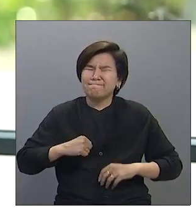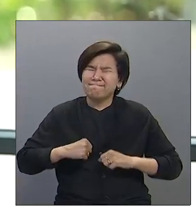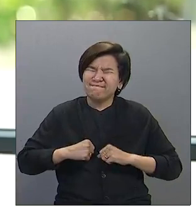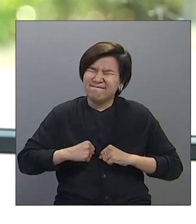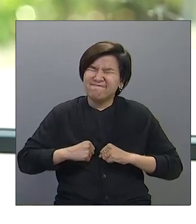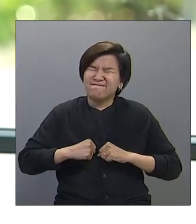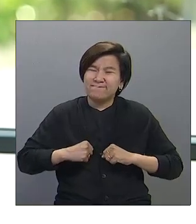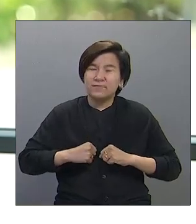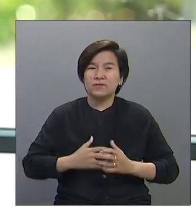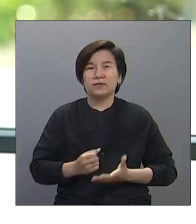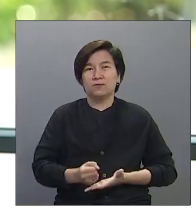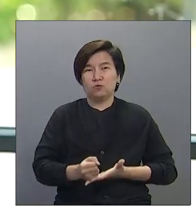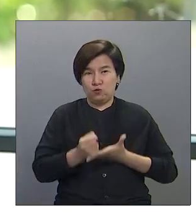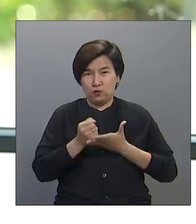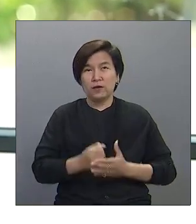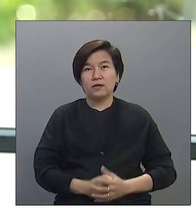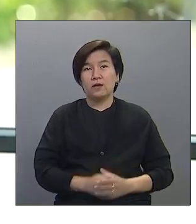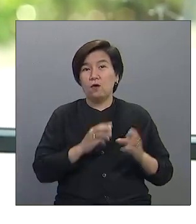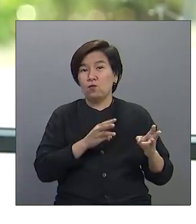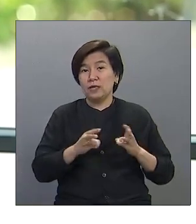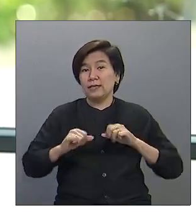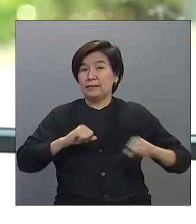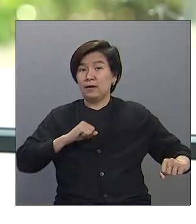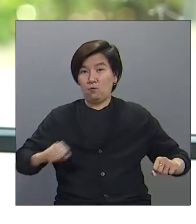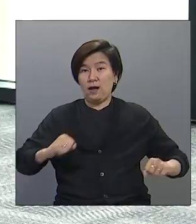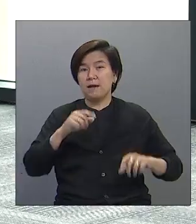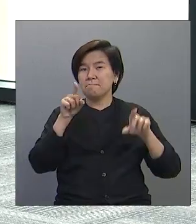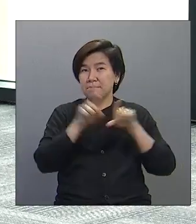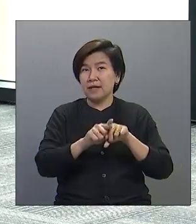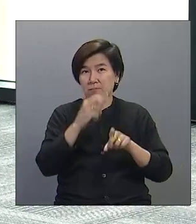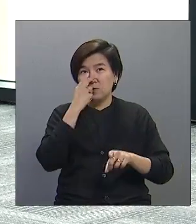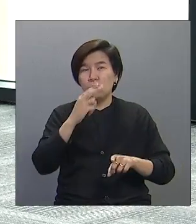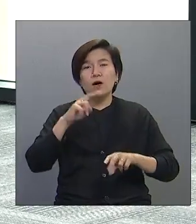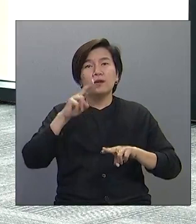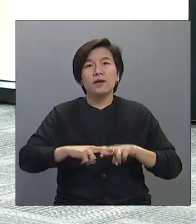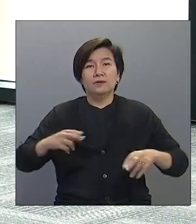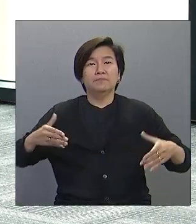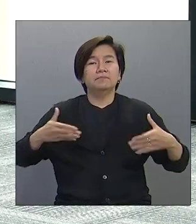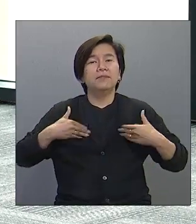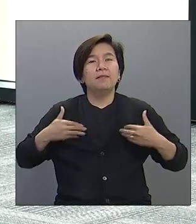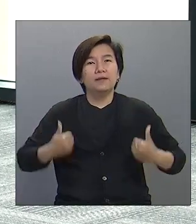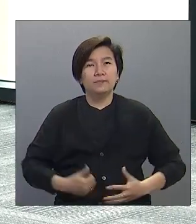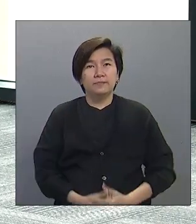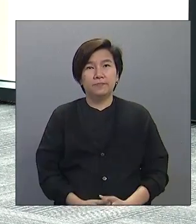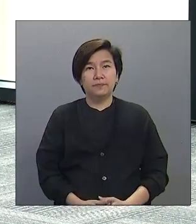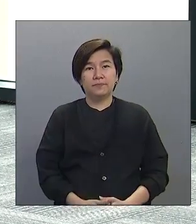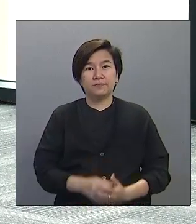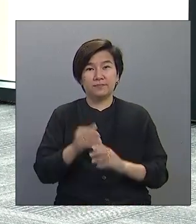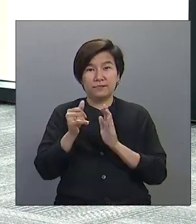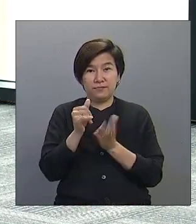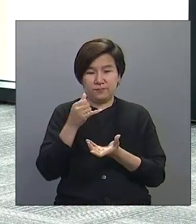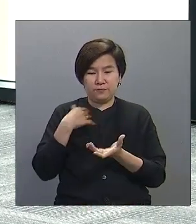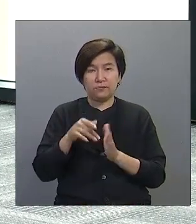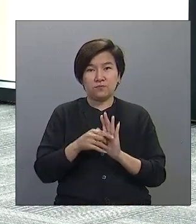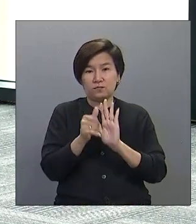ะโพกวันนี้ค่ะเรามาลองดูเราจะทำสองข้างเหมือนกันนะคะเราจะนั่งสบายๆอาจจะเถิบสะโพกออกมานิดนึงแล้วก็เอาขา